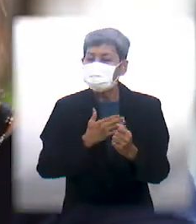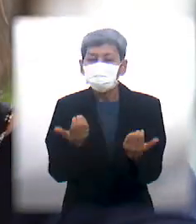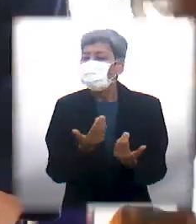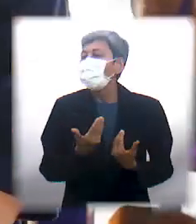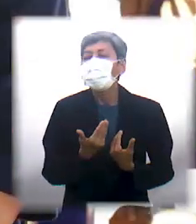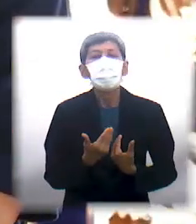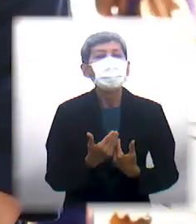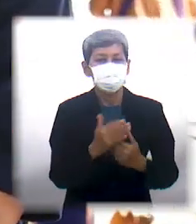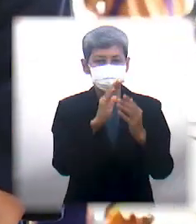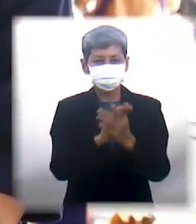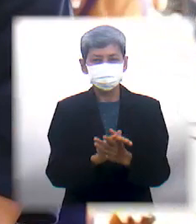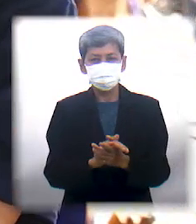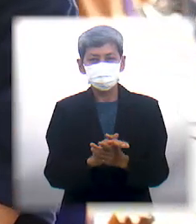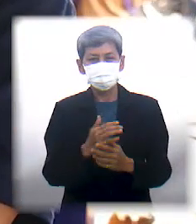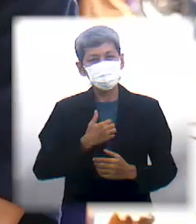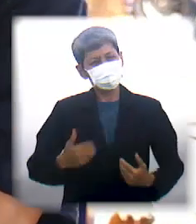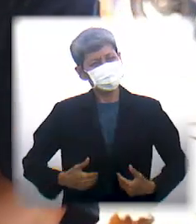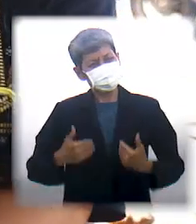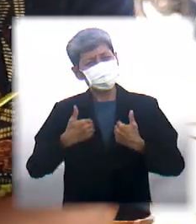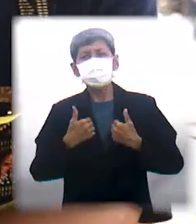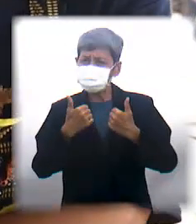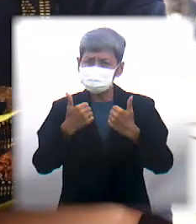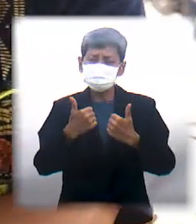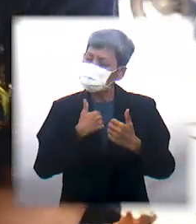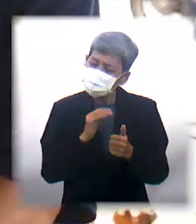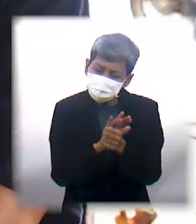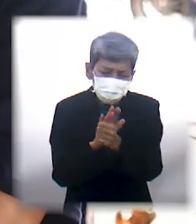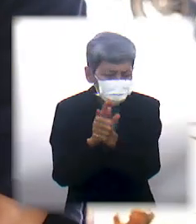ยอ่ะคือมันก็ถามว่าชีวิตดีขึ้นมันก็ดีขึ้นเบาขึ้น